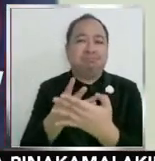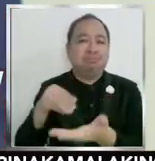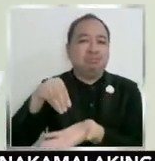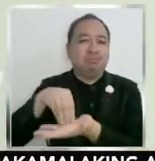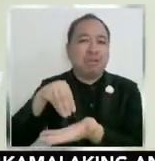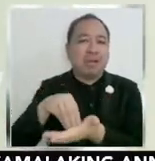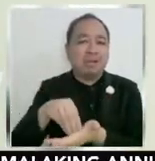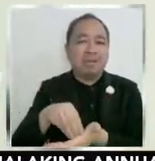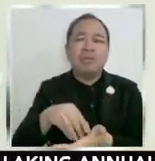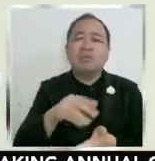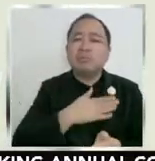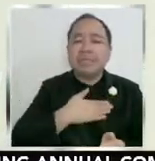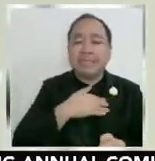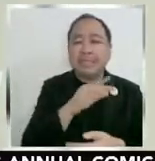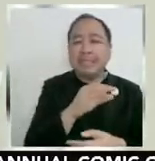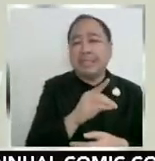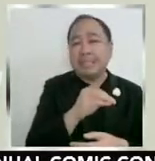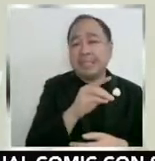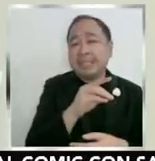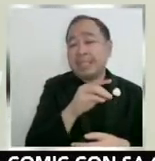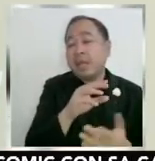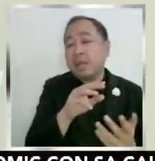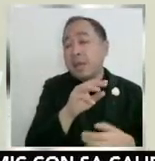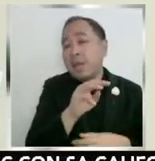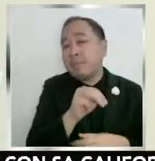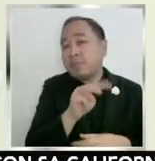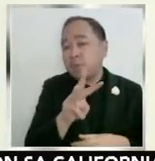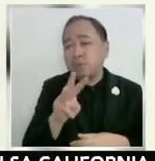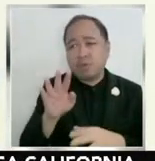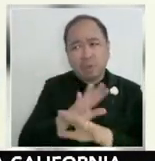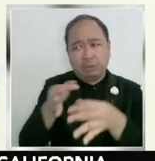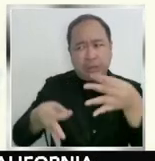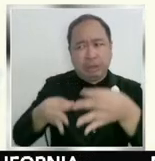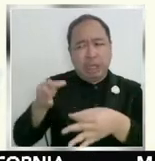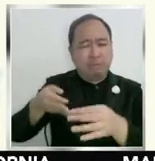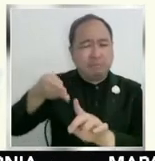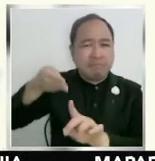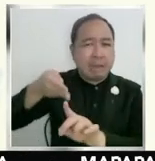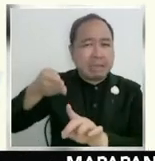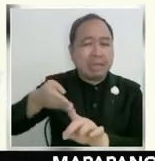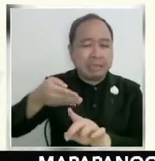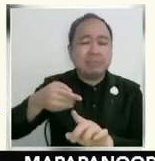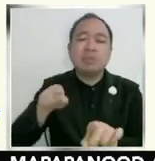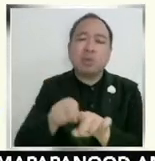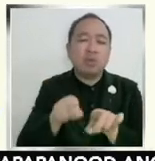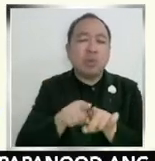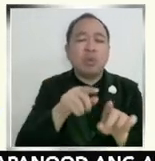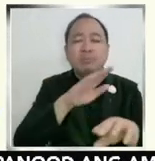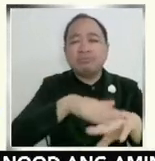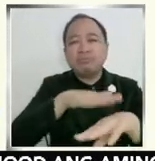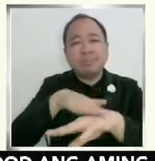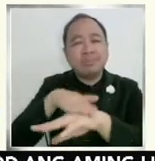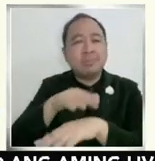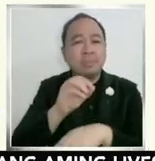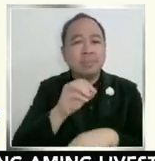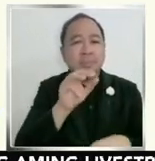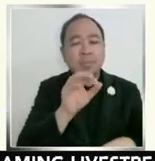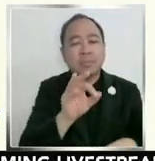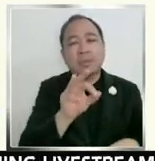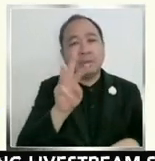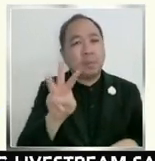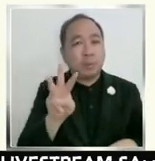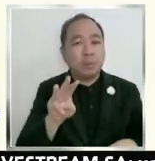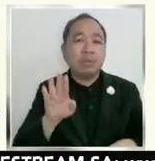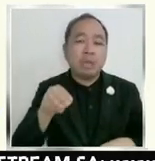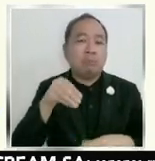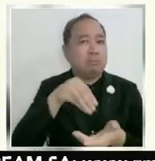husgahan, sabay paalala sa iba pang OFW. To our OFWs to be very mindful of the debts they